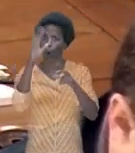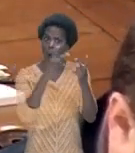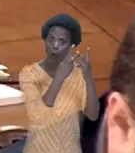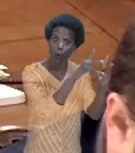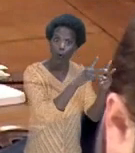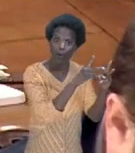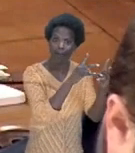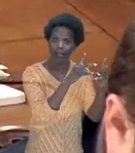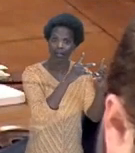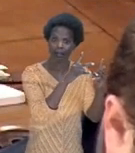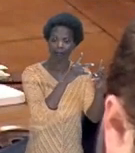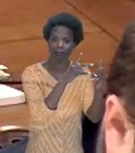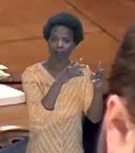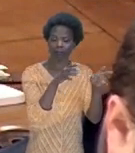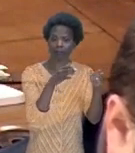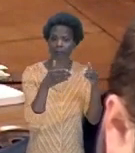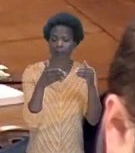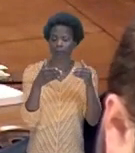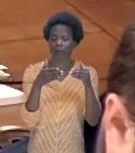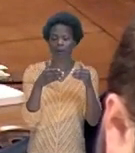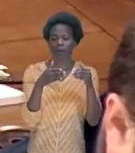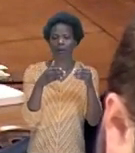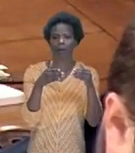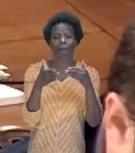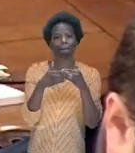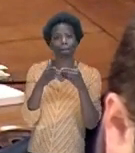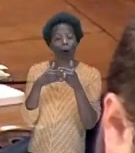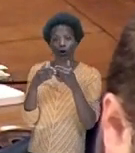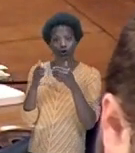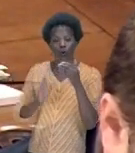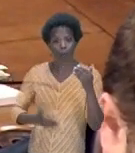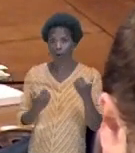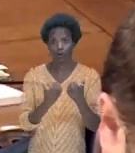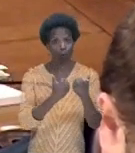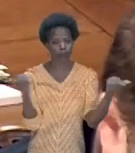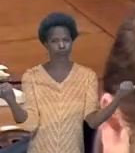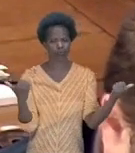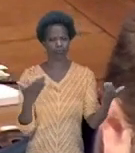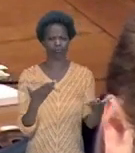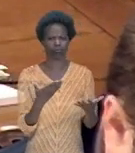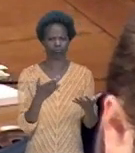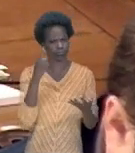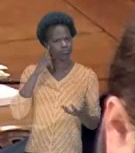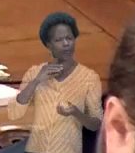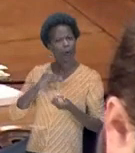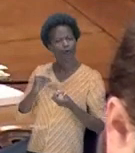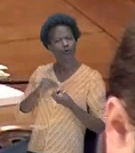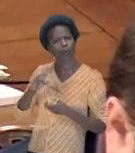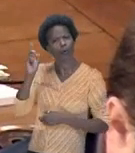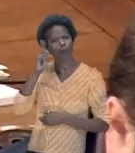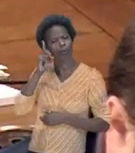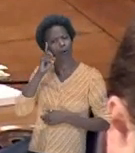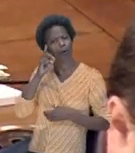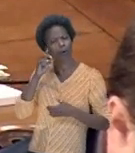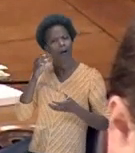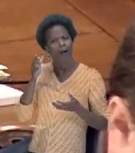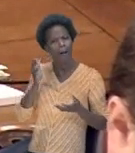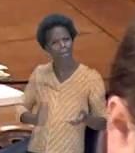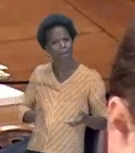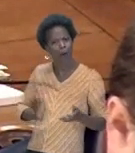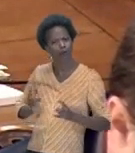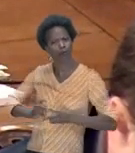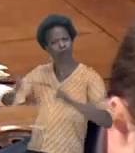plus qu'on ne le retrouve d'ailleurs dans les budgets de la région. Donc on peut s'interroger pourquoi chez nous cette augmentation est si